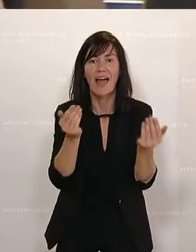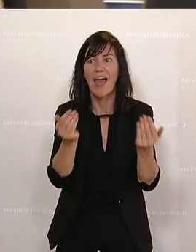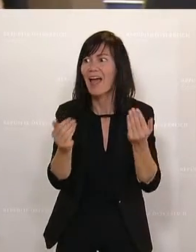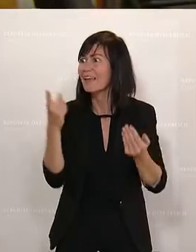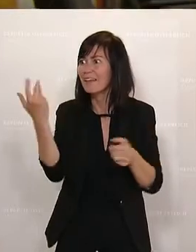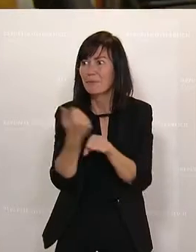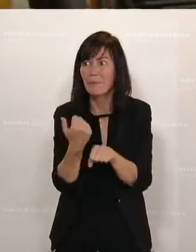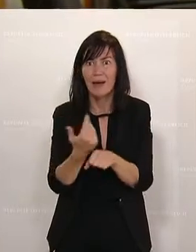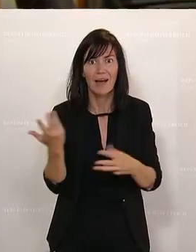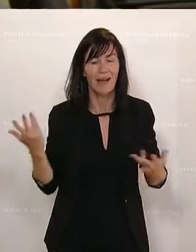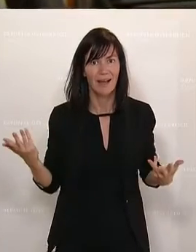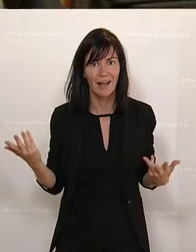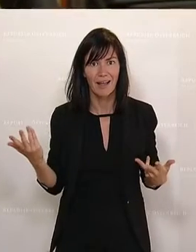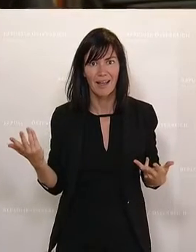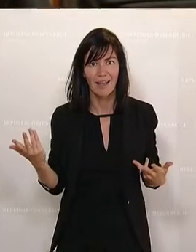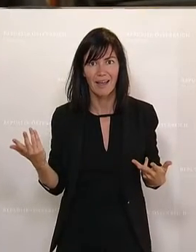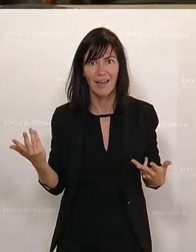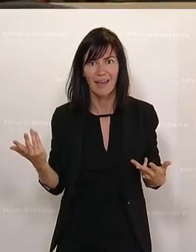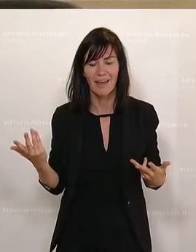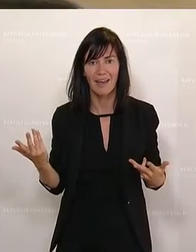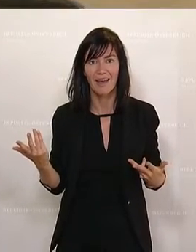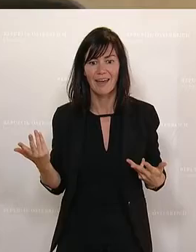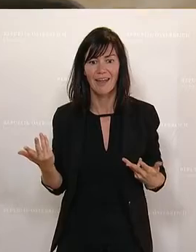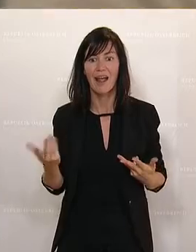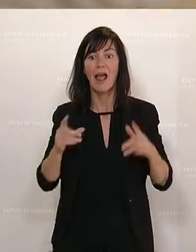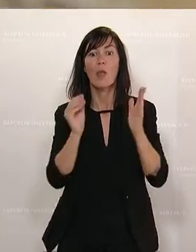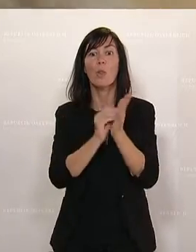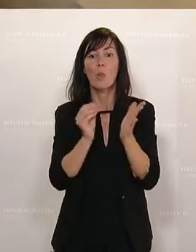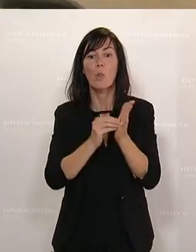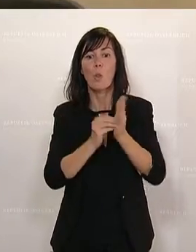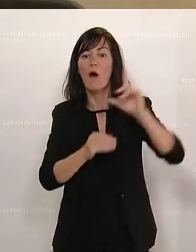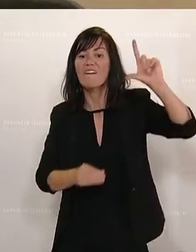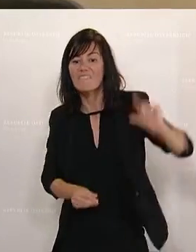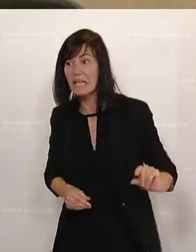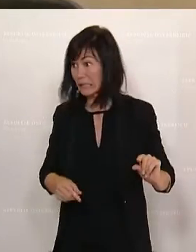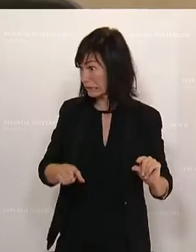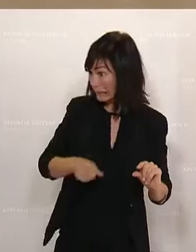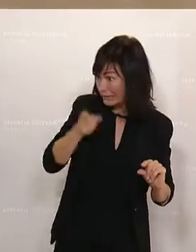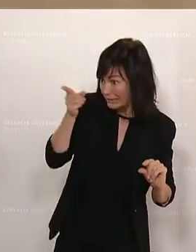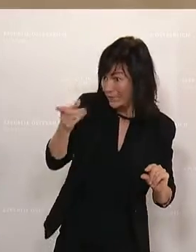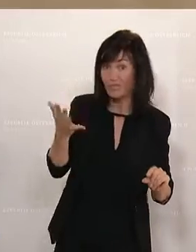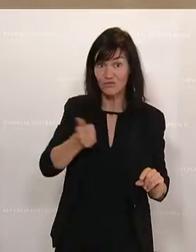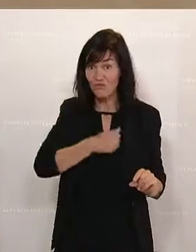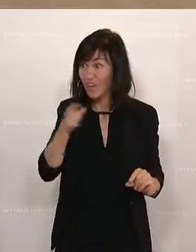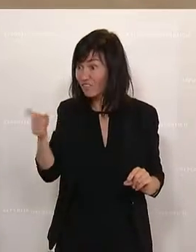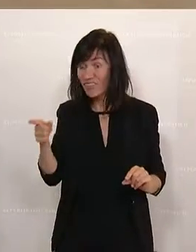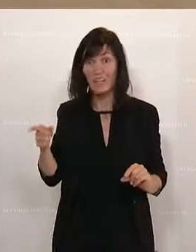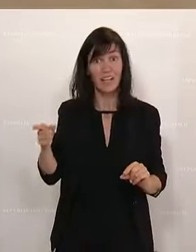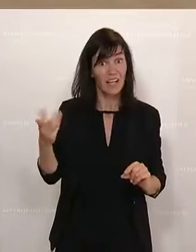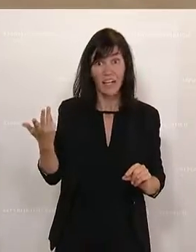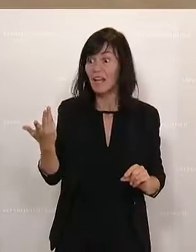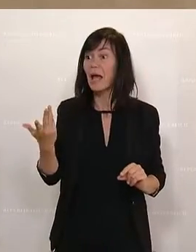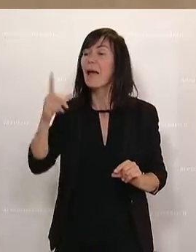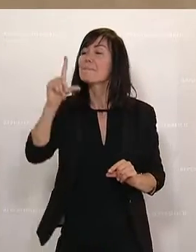warum vergleichen Sie immer jene Menschen, die noch weniger haben? Haben Sie es geschafft, all die Kürzungen, die Sie bei